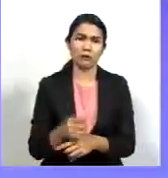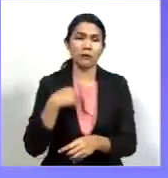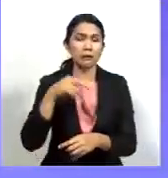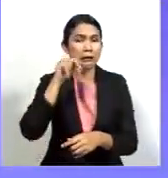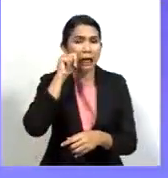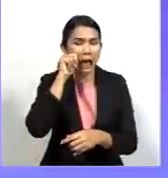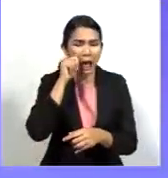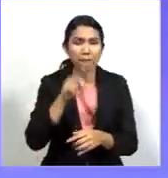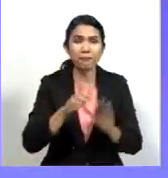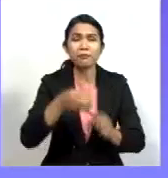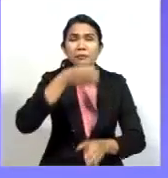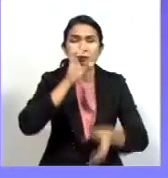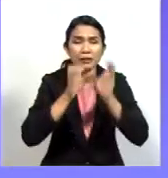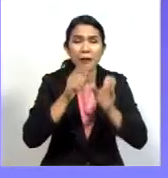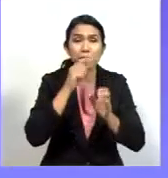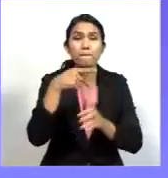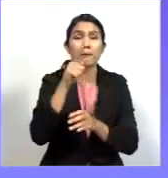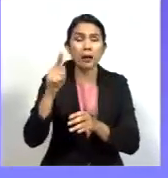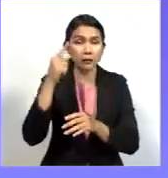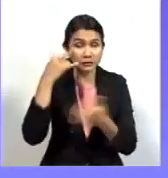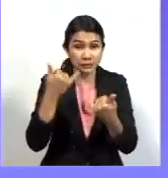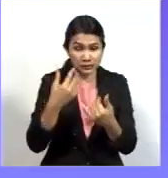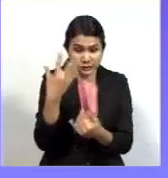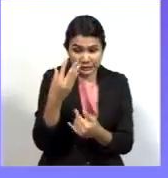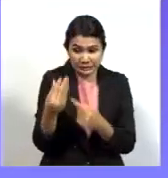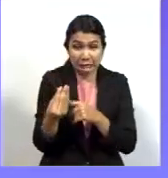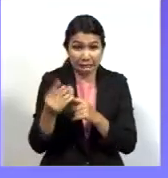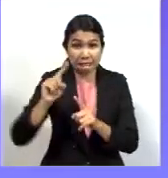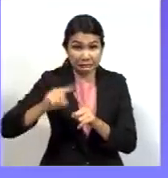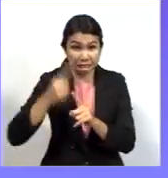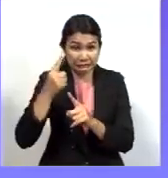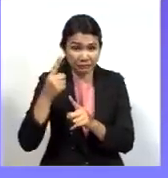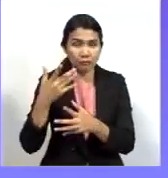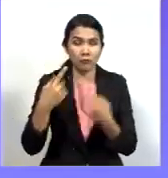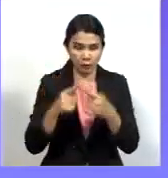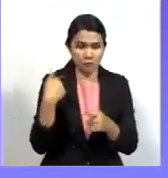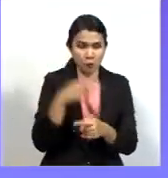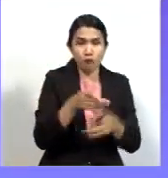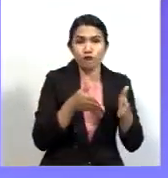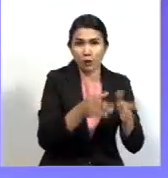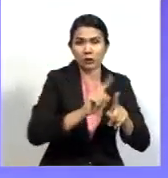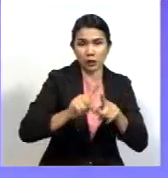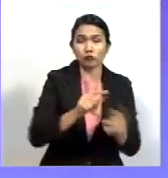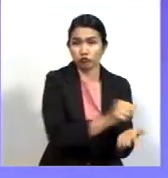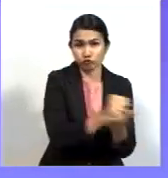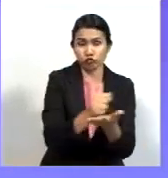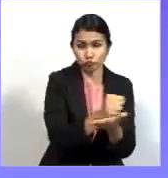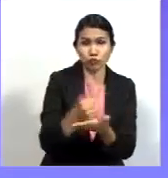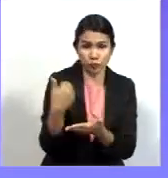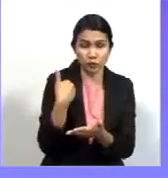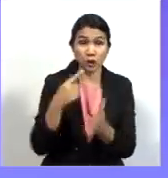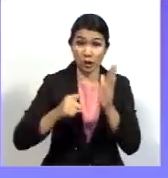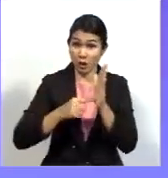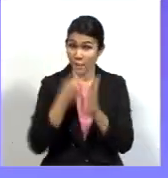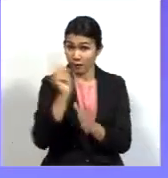ำประปาใช้ได้อีกแค่ประมาณสักเดือนกว่าๆเท่านั้นเองนะคะแต่ว่าปัญหาที่เกิดขึ้นเนี่ยก็มีหลายหน่วยงานที่จะเร่งเข้าไปให้การช่วยเหลือนะคะจะไปเ